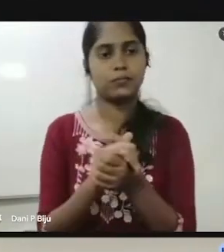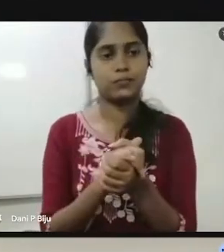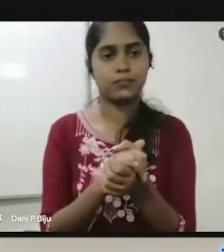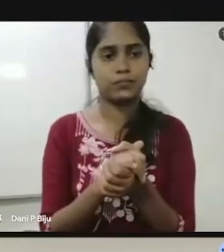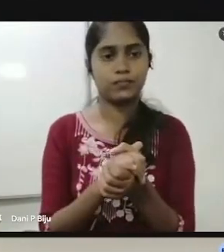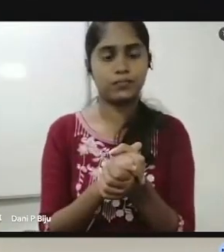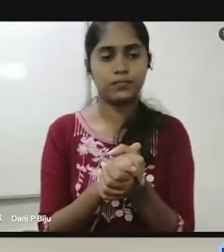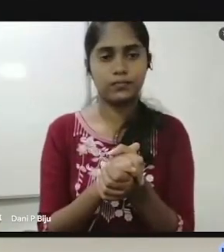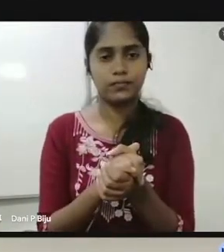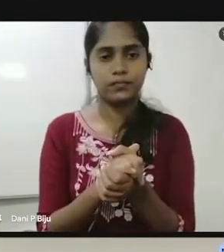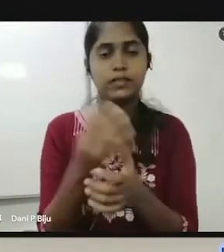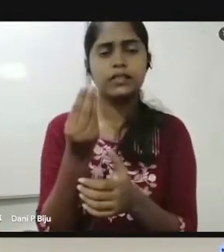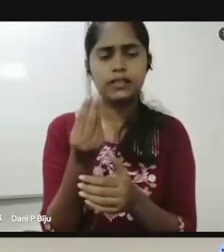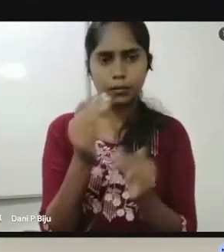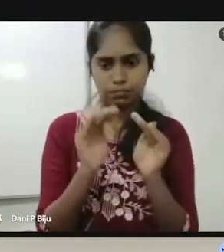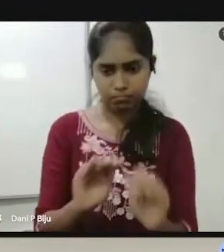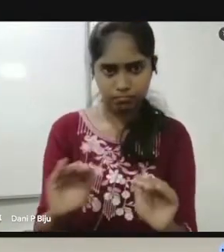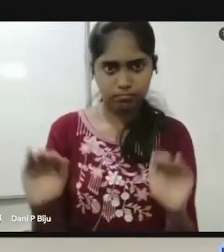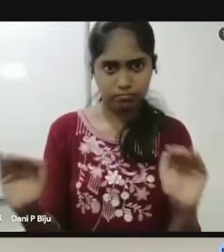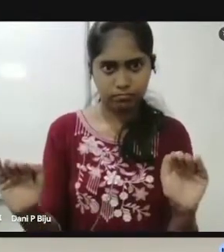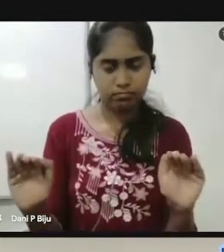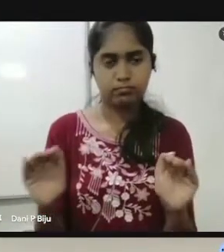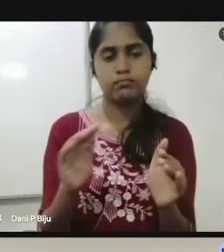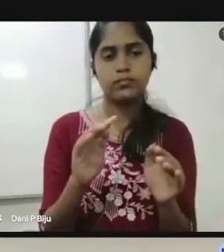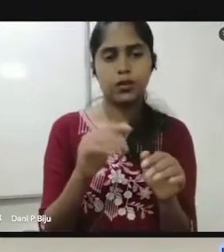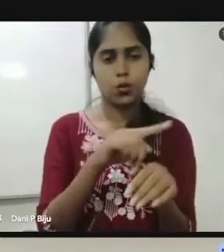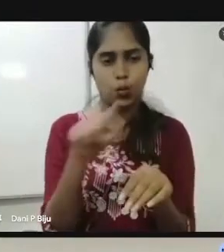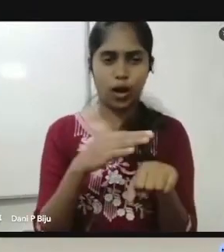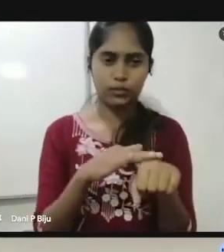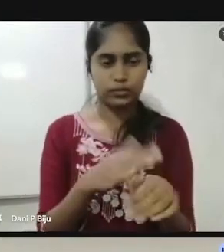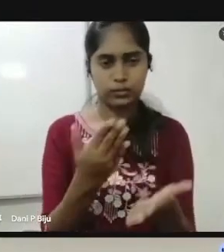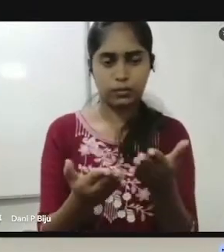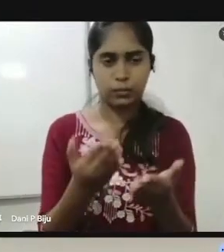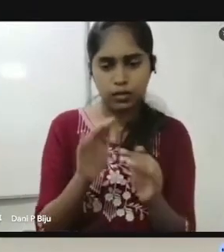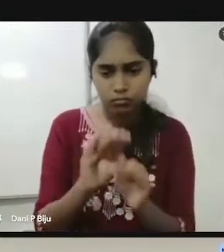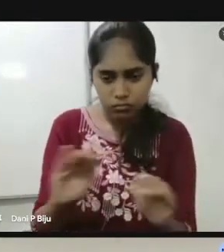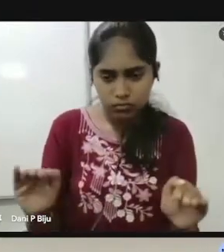ഇതിനെല്ലാത്തിലും ഉപരി ആക്ച്വലി ചില കുട്ടികൾ നിങ്ങൾ ചിലപ്പോൾ കണ്ടിട്ടുണ്ടാവാം, അവർക്ക് അവരുടെ ആശയങ്ങൾ